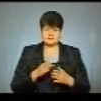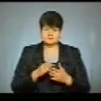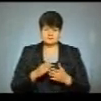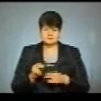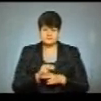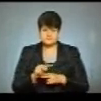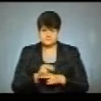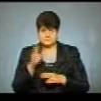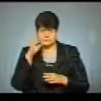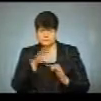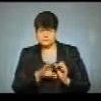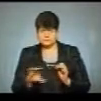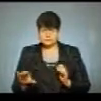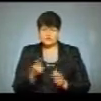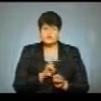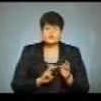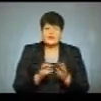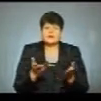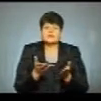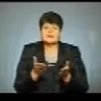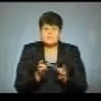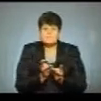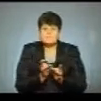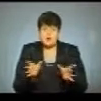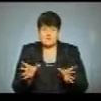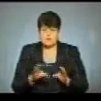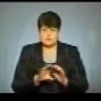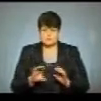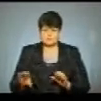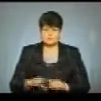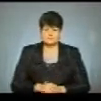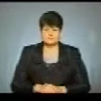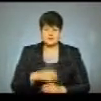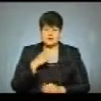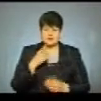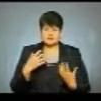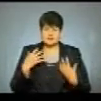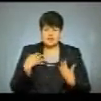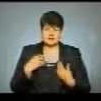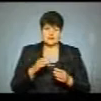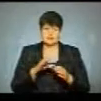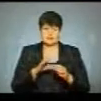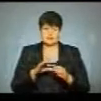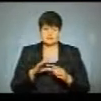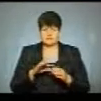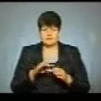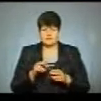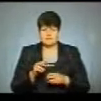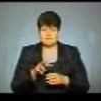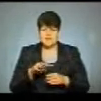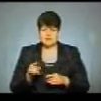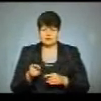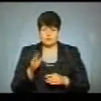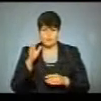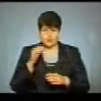на водопроводі. Вони шукають, де саме прорвало трубу. За словами начальниці каналізаційно-водопровідних мереж